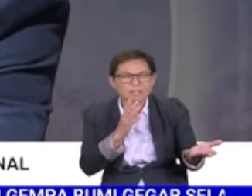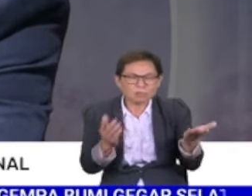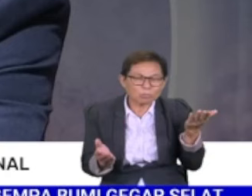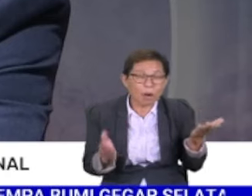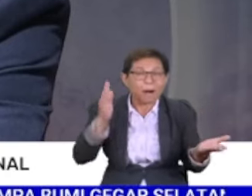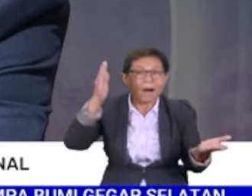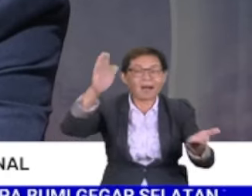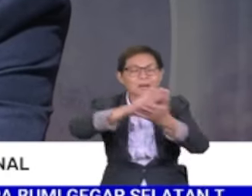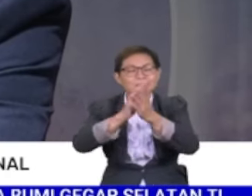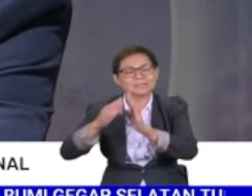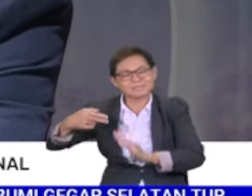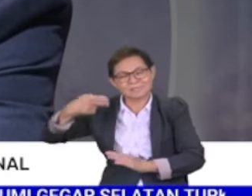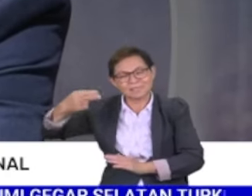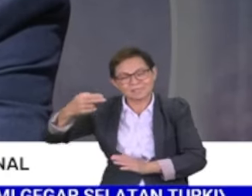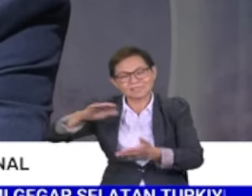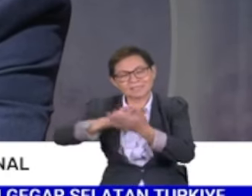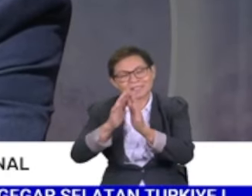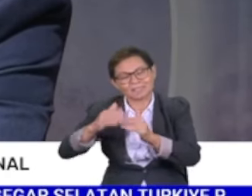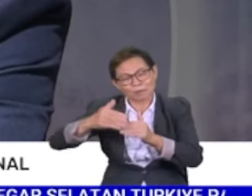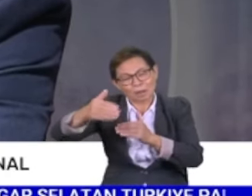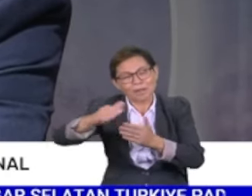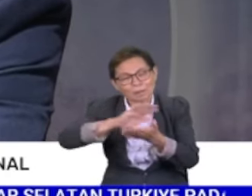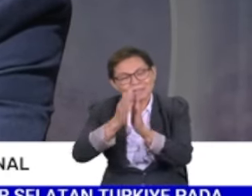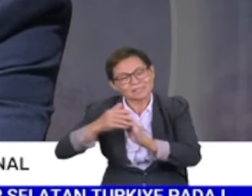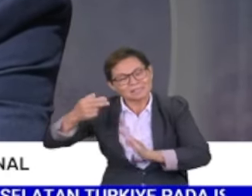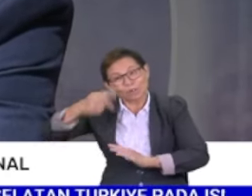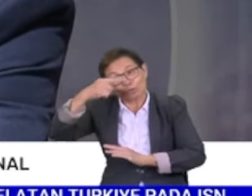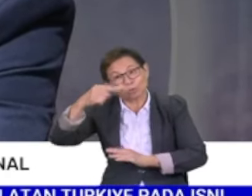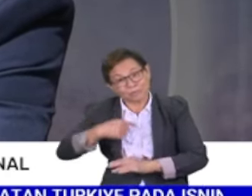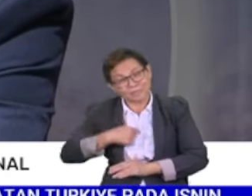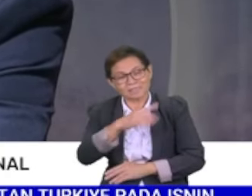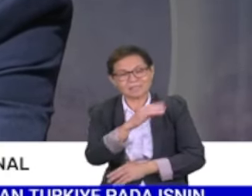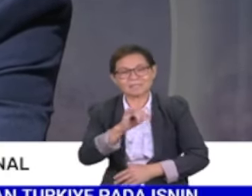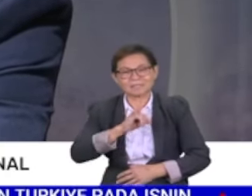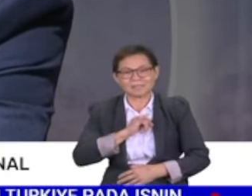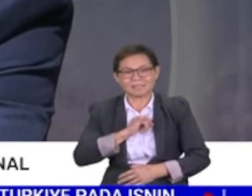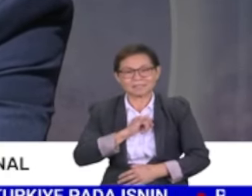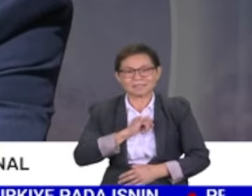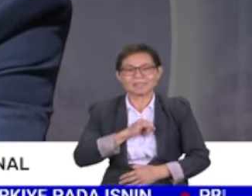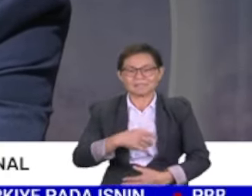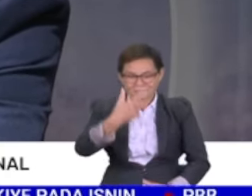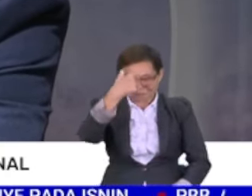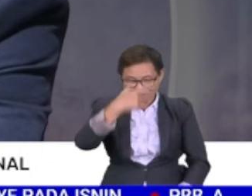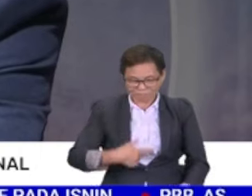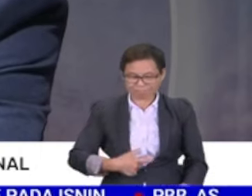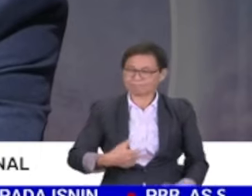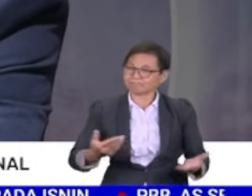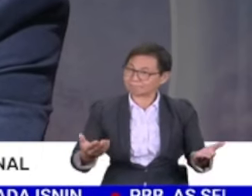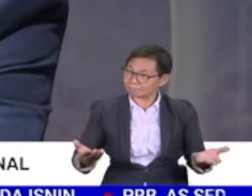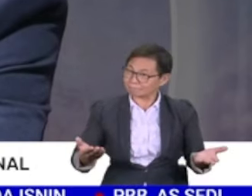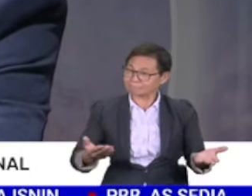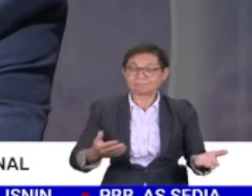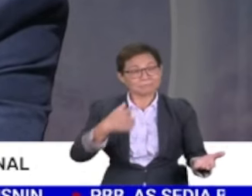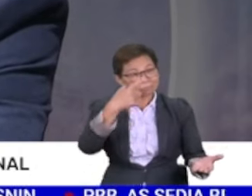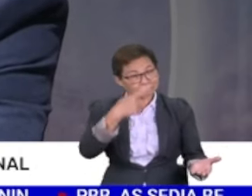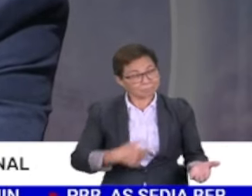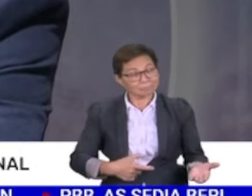akan menjadi sejarah selepas ini. Dan saya berdirinya saya di sini